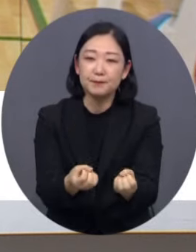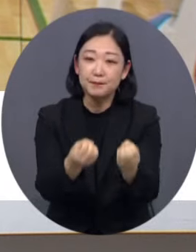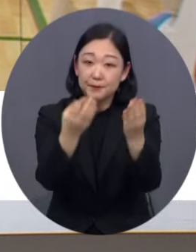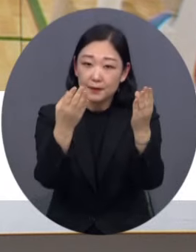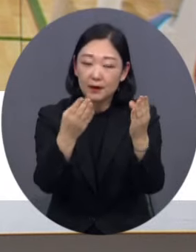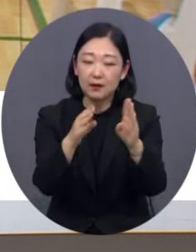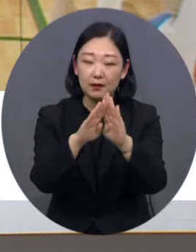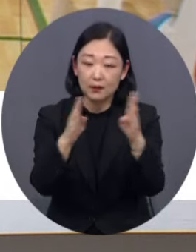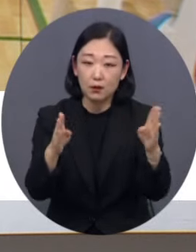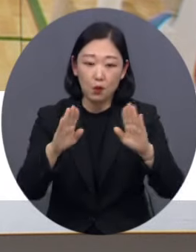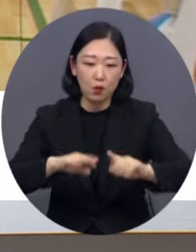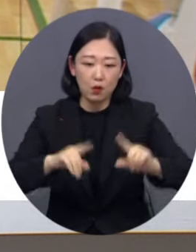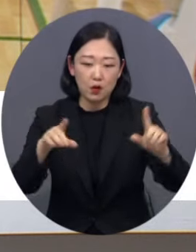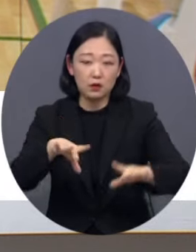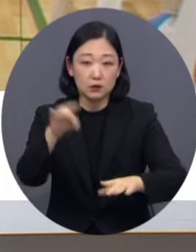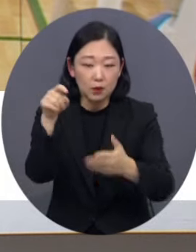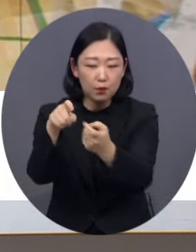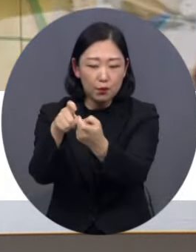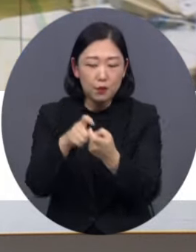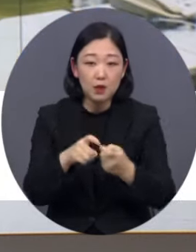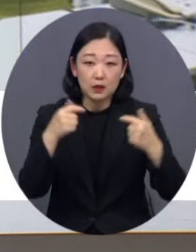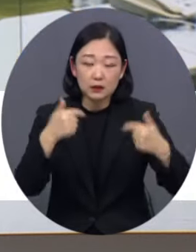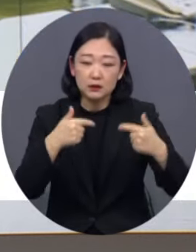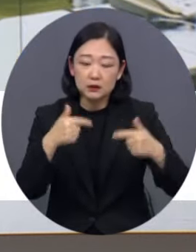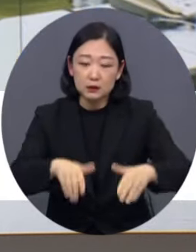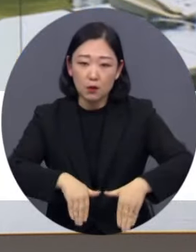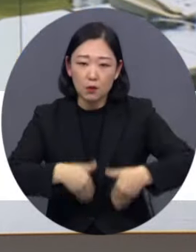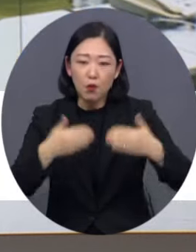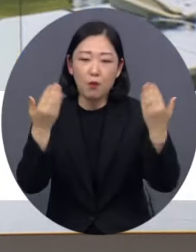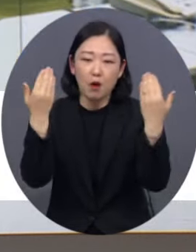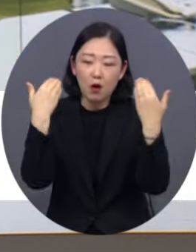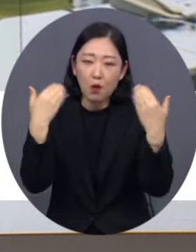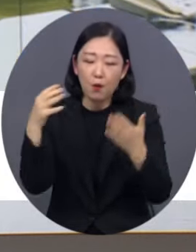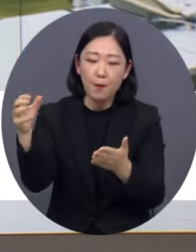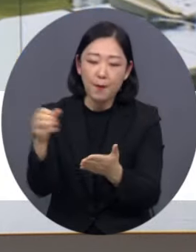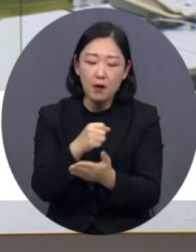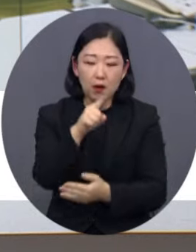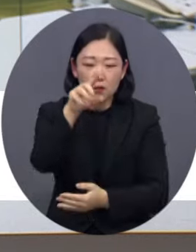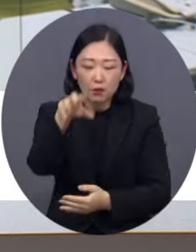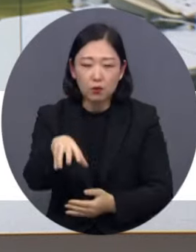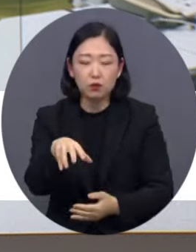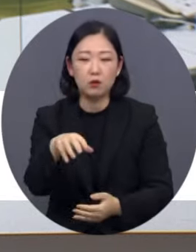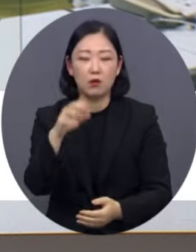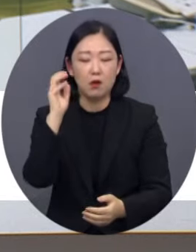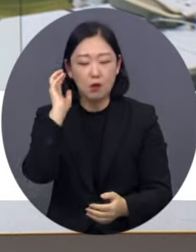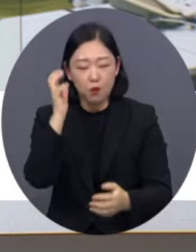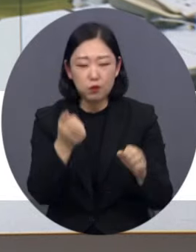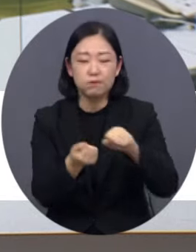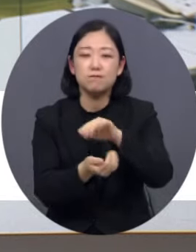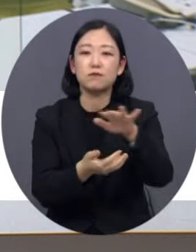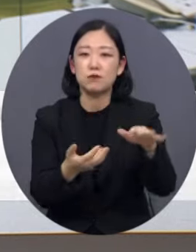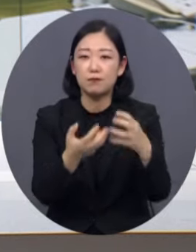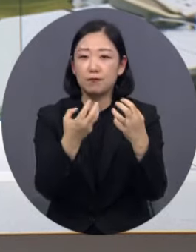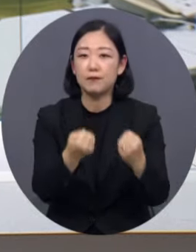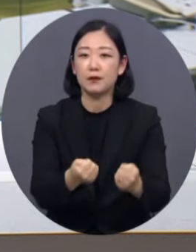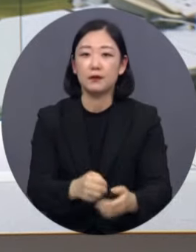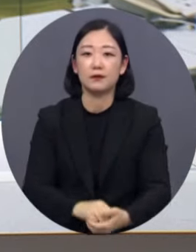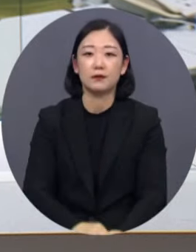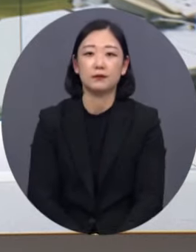올해 처음 도입된 늘봄 학교를 놓고 현장에서는 혼란이 역력했습니다. 홍수연 기자입니다.